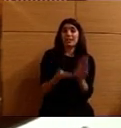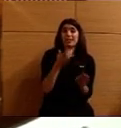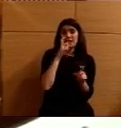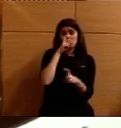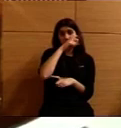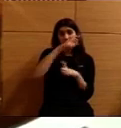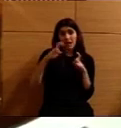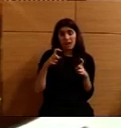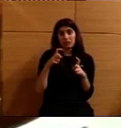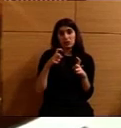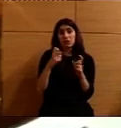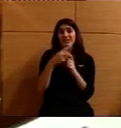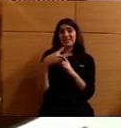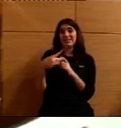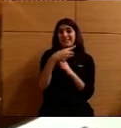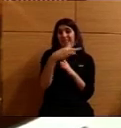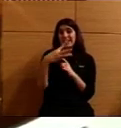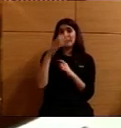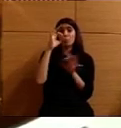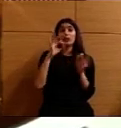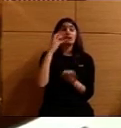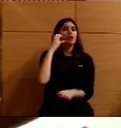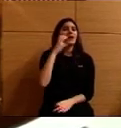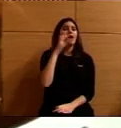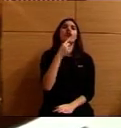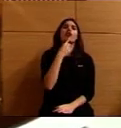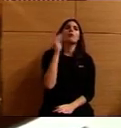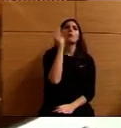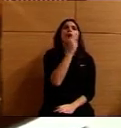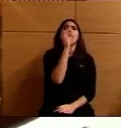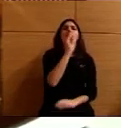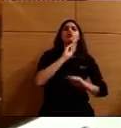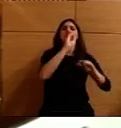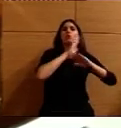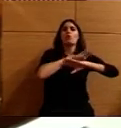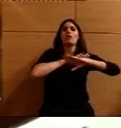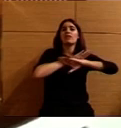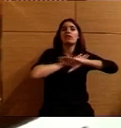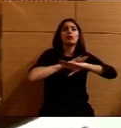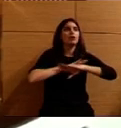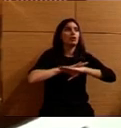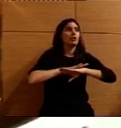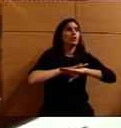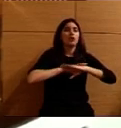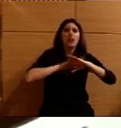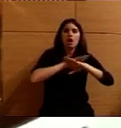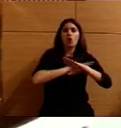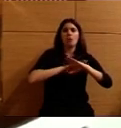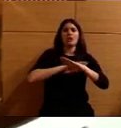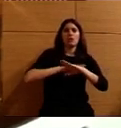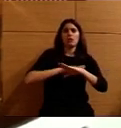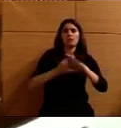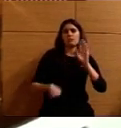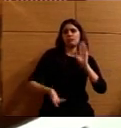anual del 13%, a Rajoy li digueren que el seu govern era el govern de